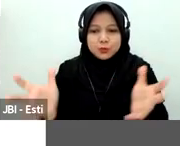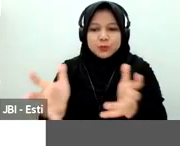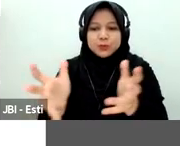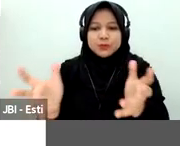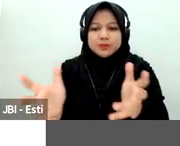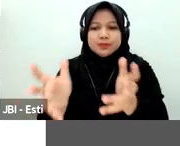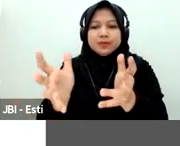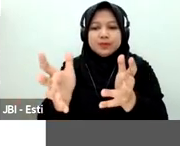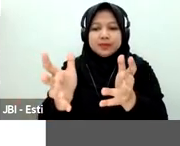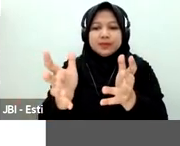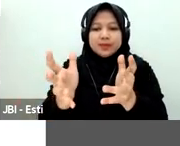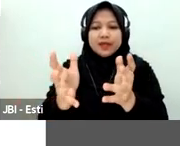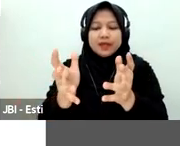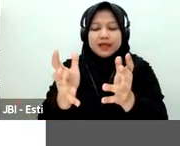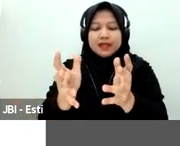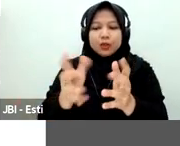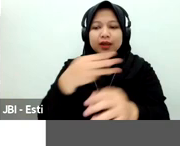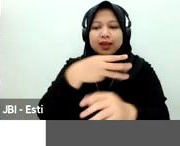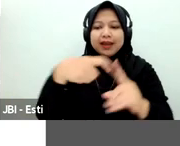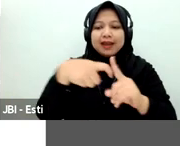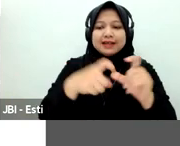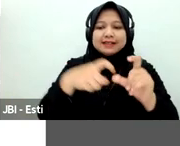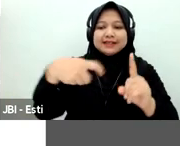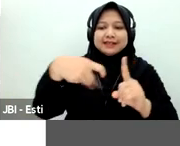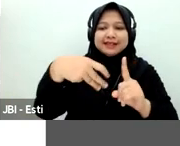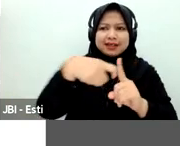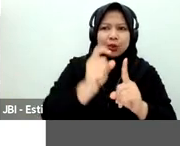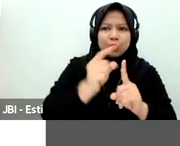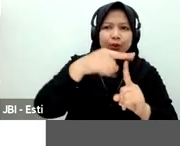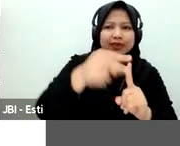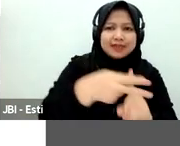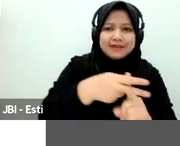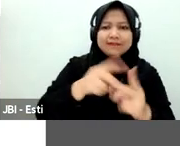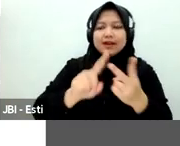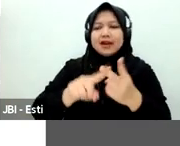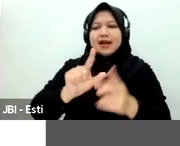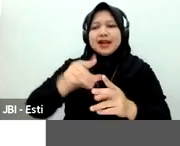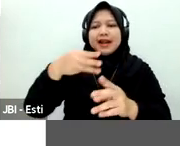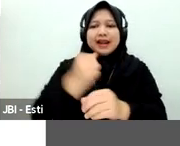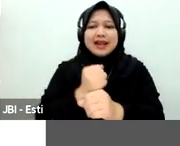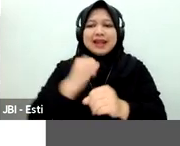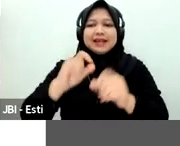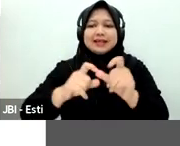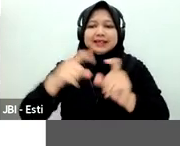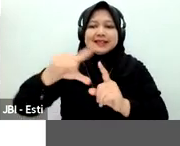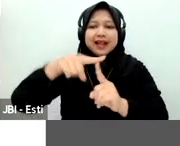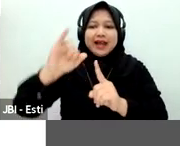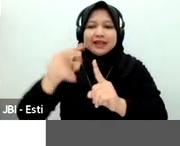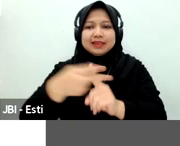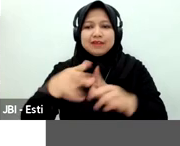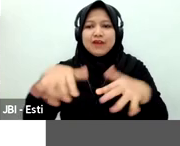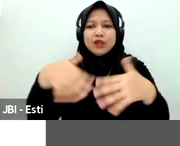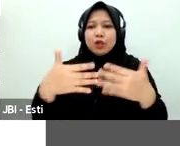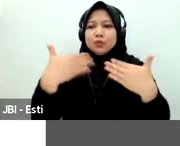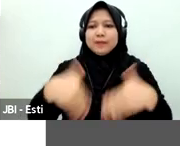eksekutif legislatif dan suhunya juga badan publik yang ada di ini untuk begitu